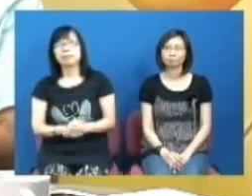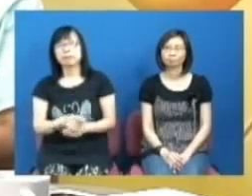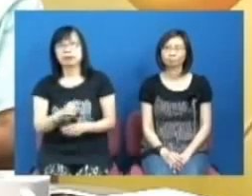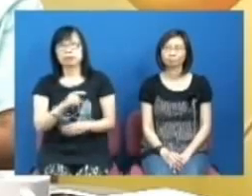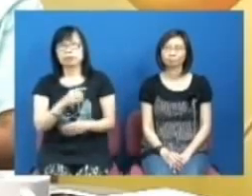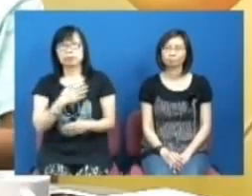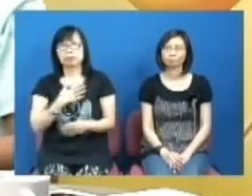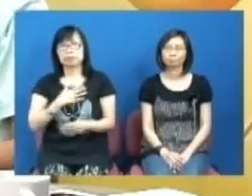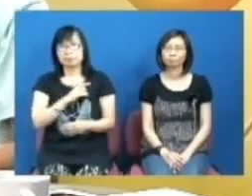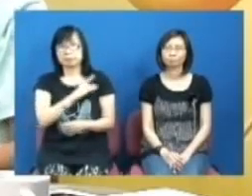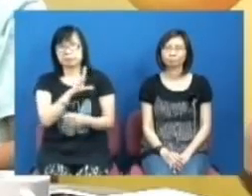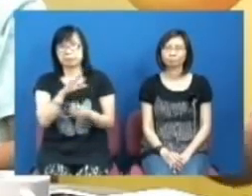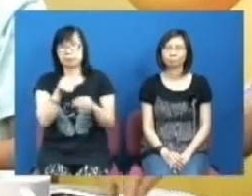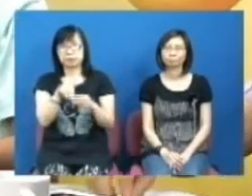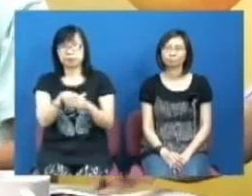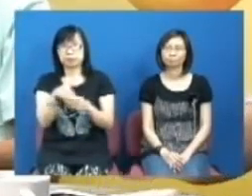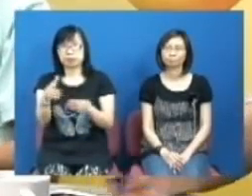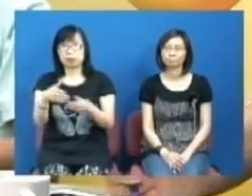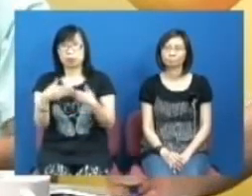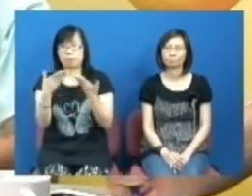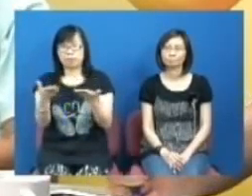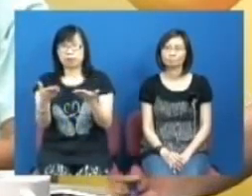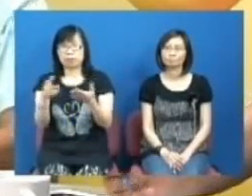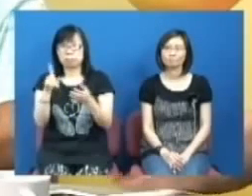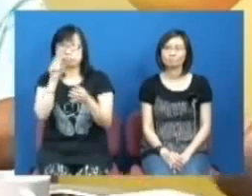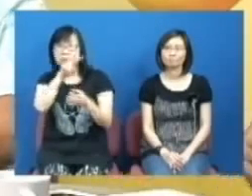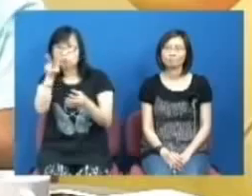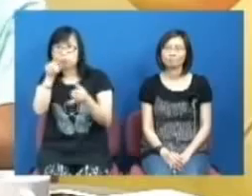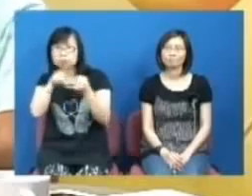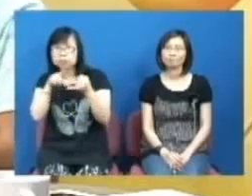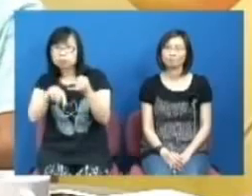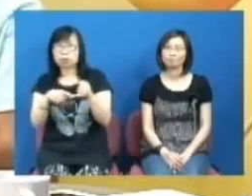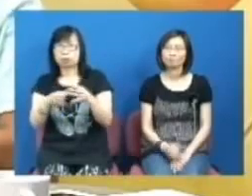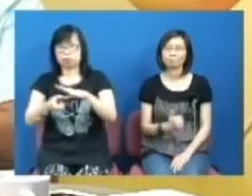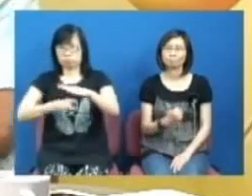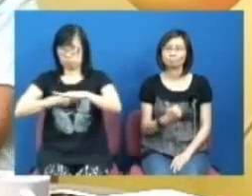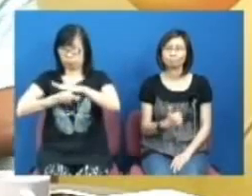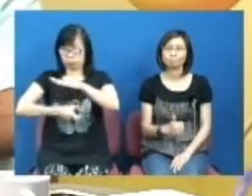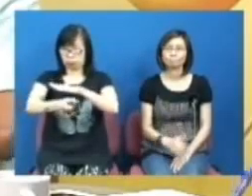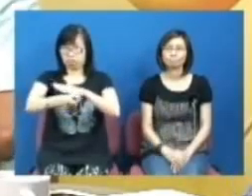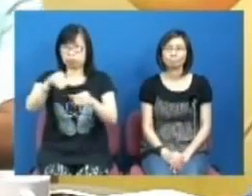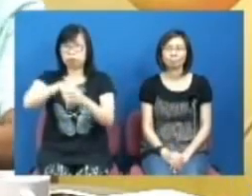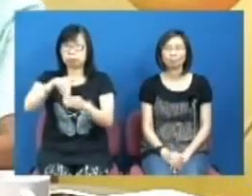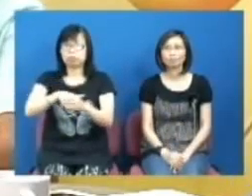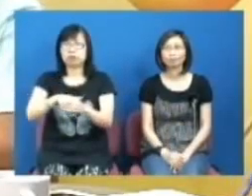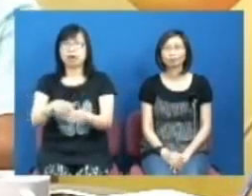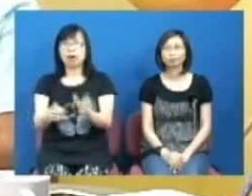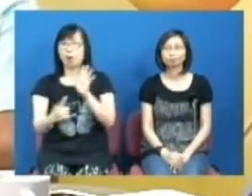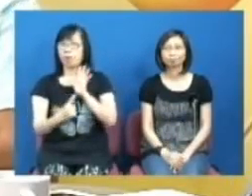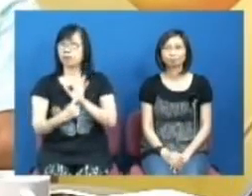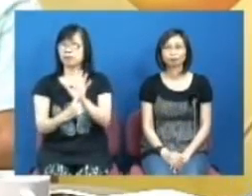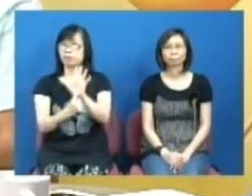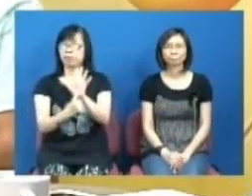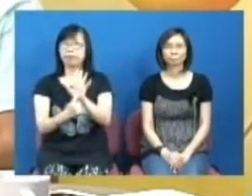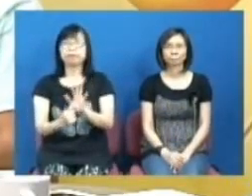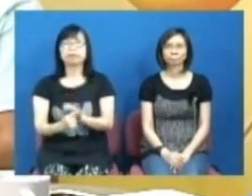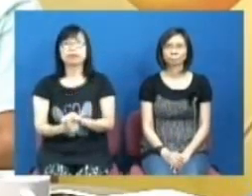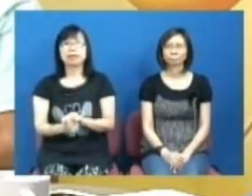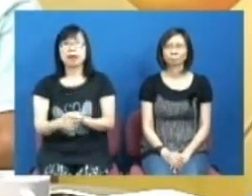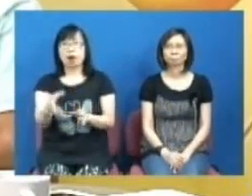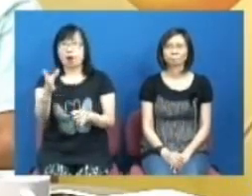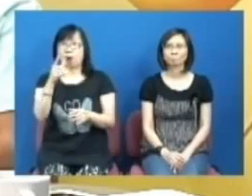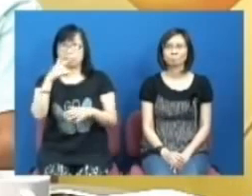方面是咁樣，第二方面就是俾人看到個結果之後，先去賄選啦。因為我舉個很簡單的例子，譬如間新界